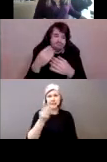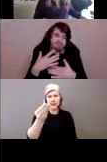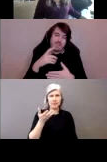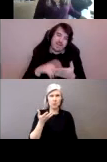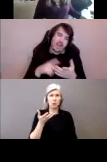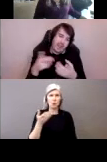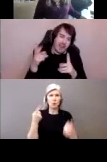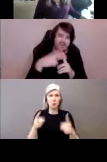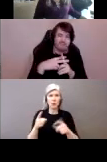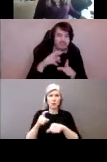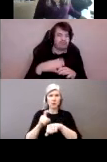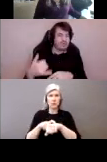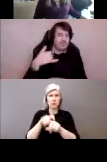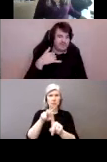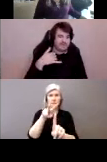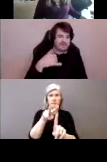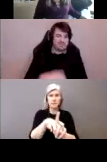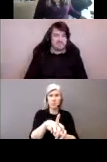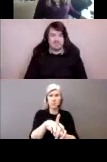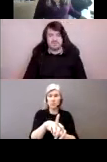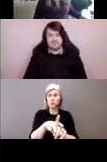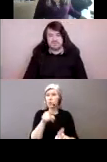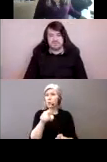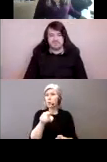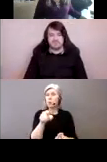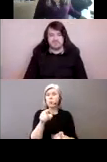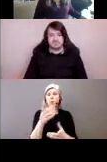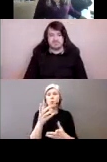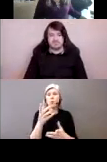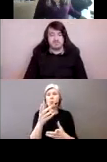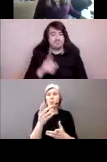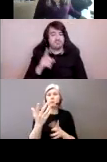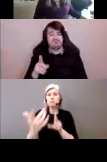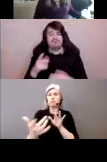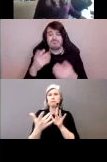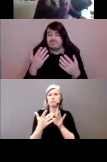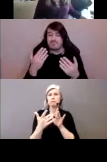de rendez-vous par téléphone. Vous n'avez besoin qu'à faire un seul appel